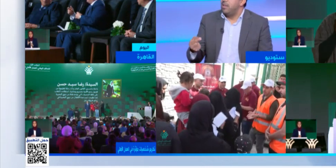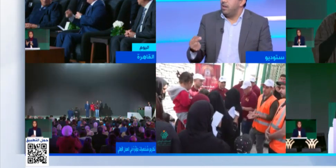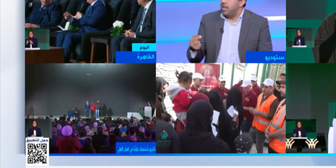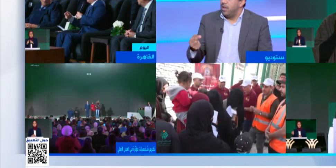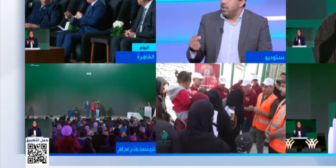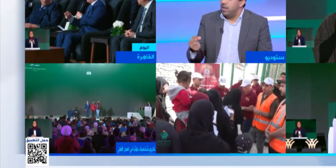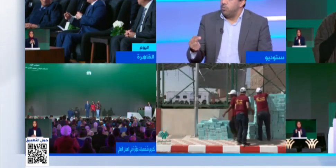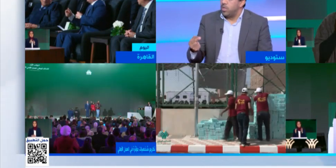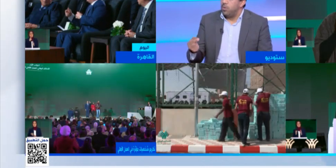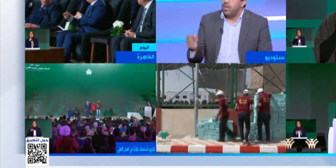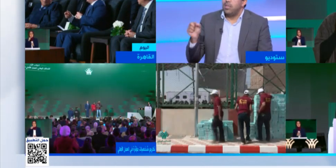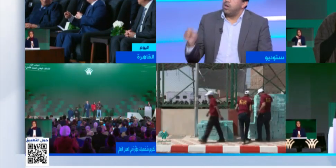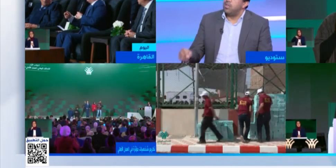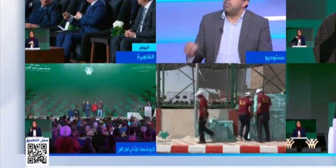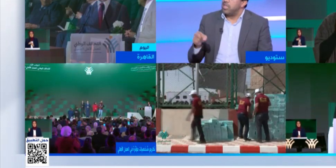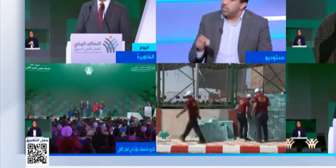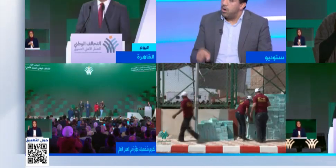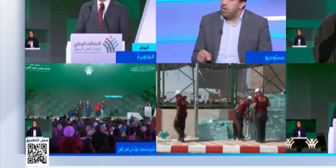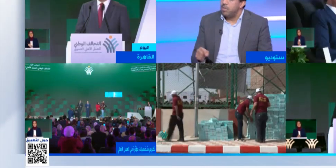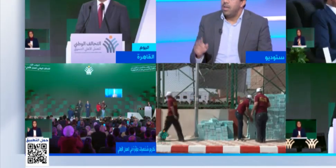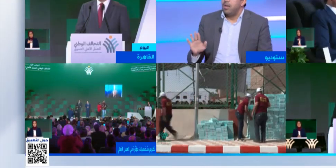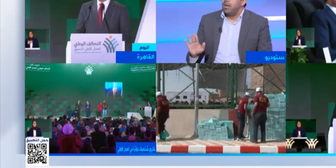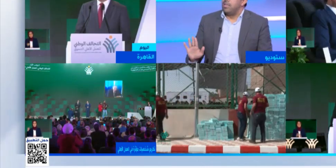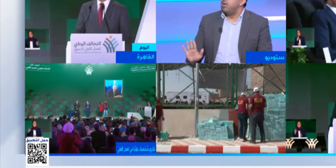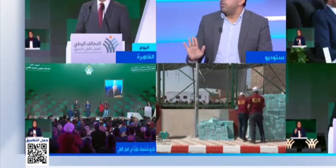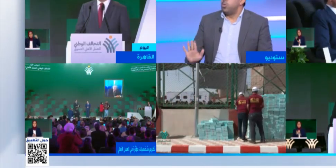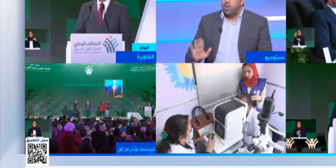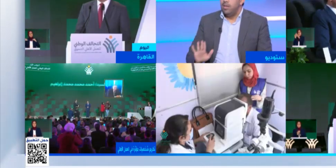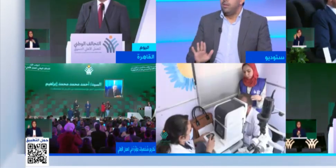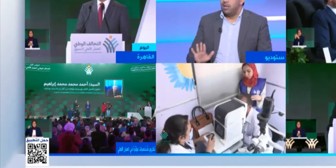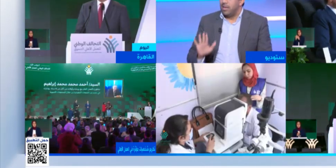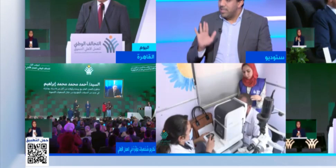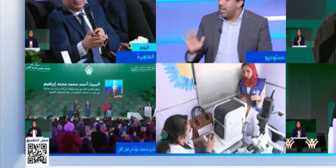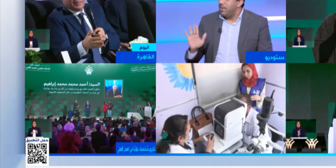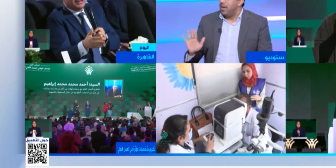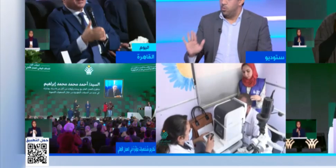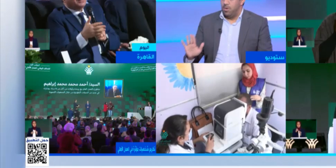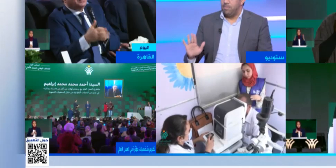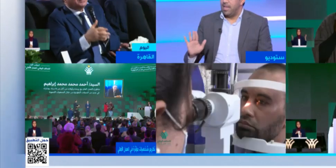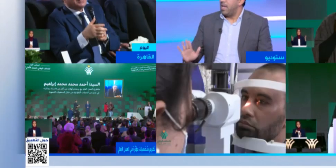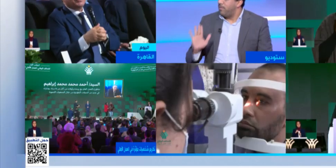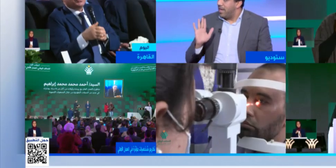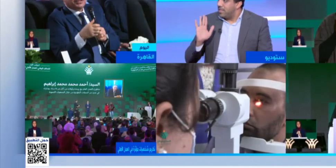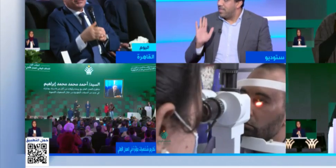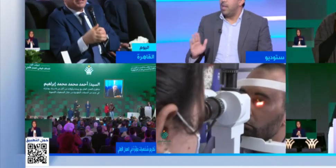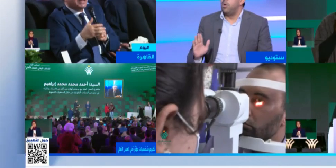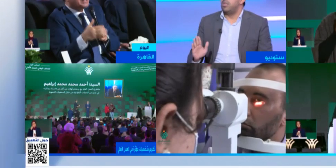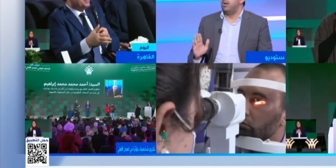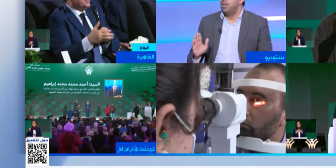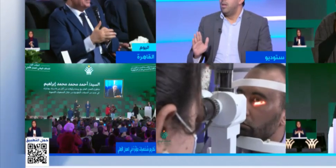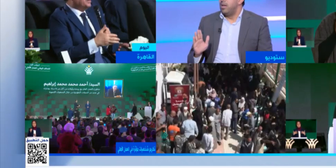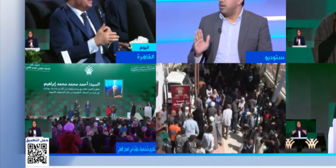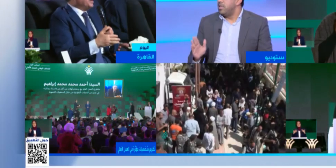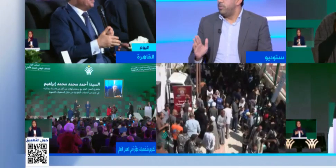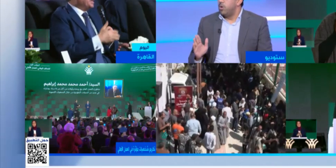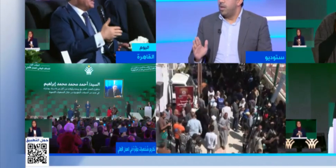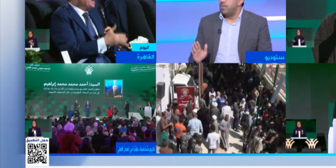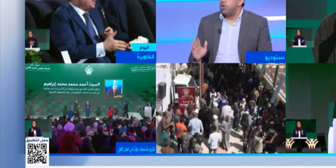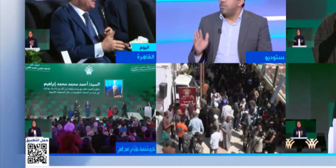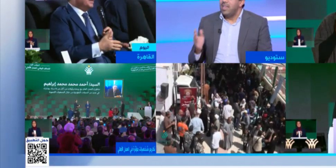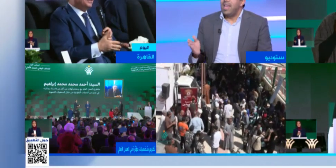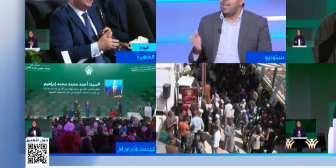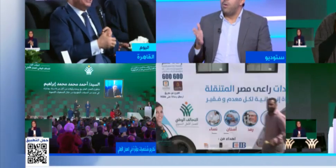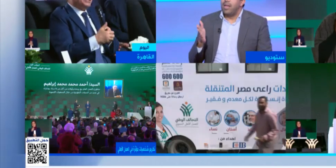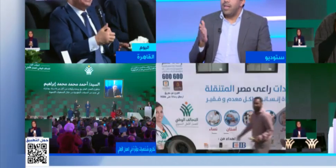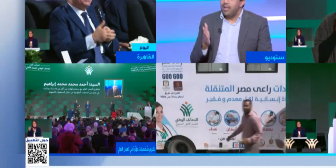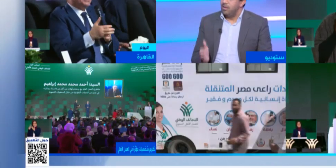وبنت احد المتطوعين النهاردة بيتكرم. الدولة بتقول الرسالة بقى، لو بنتكلم على رسالة واضحة الرئيس بيقولها،